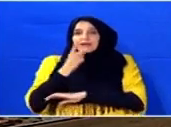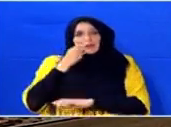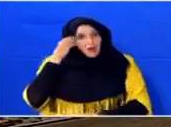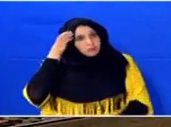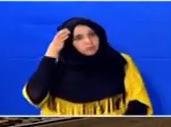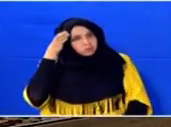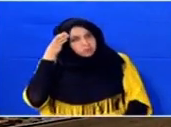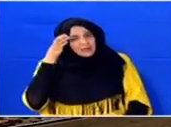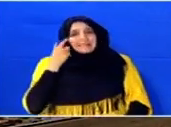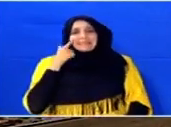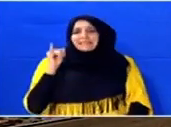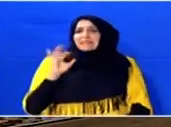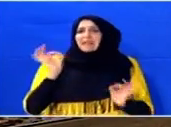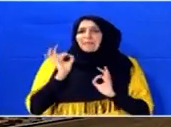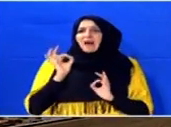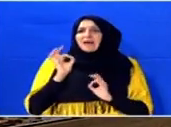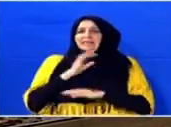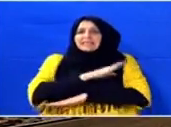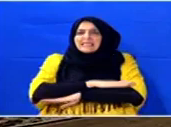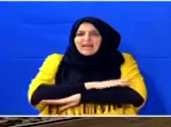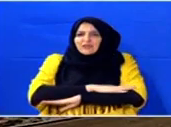اذا غابت الحكمه مطلوبه